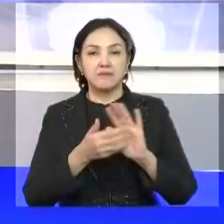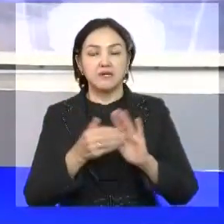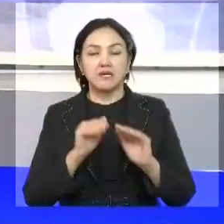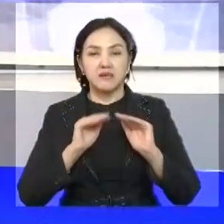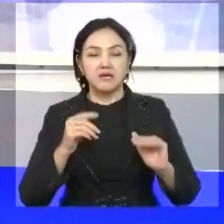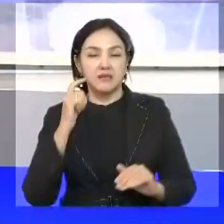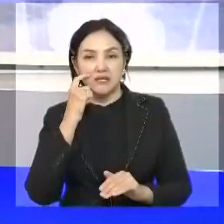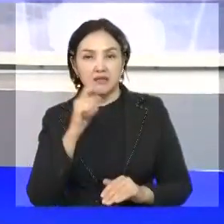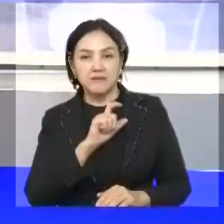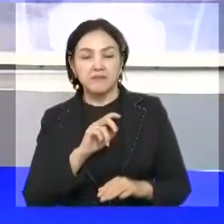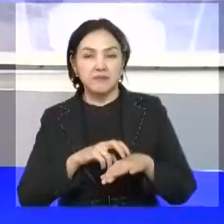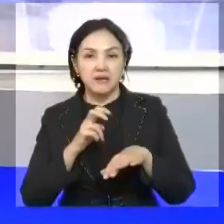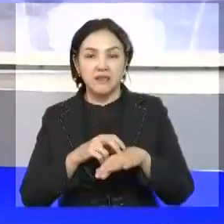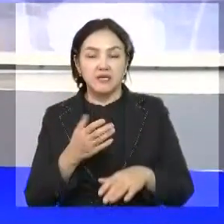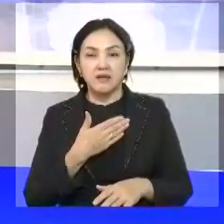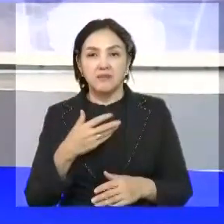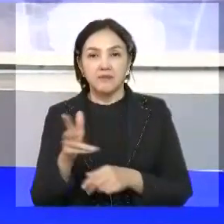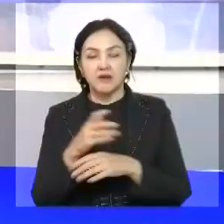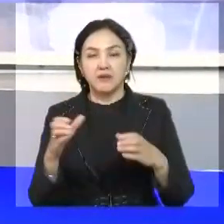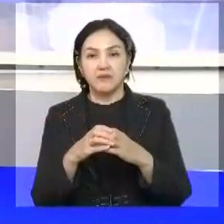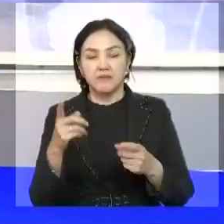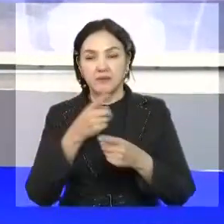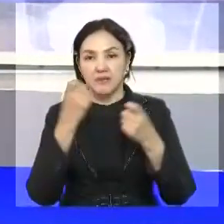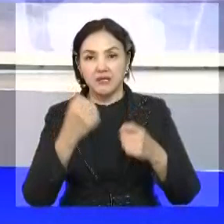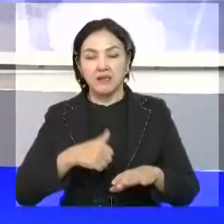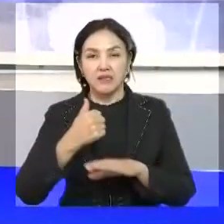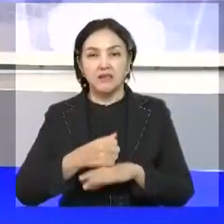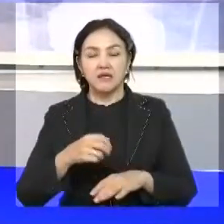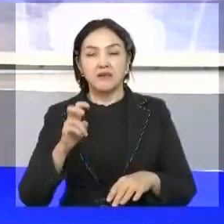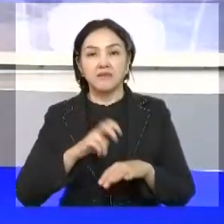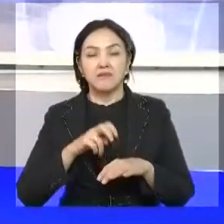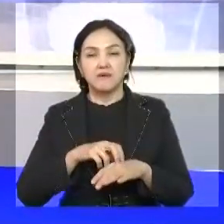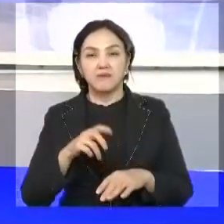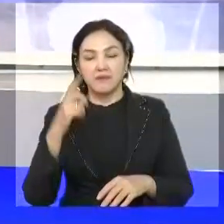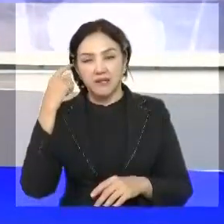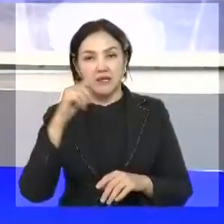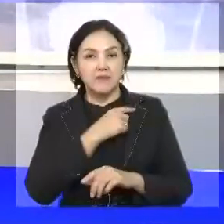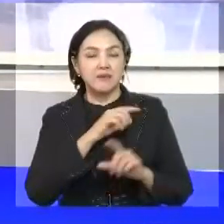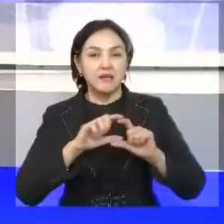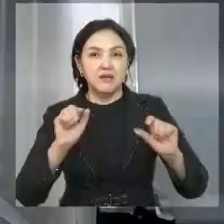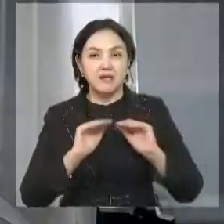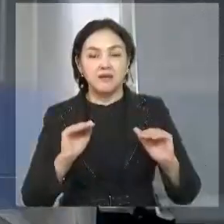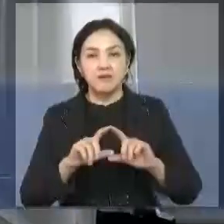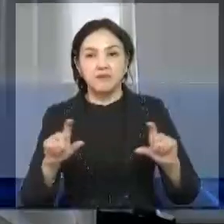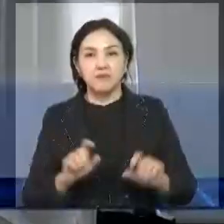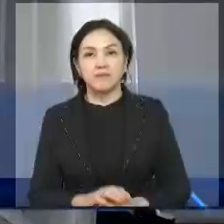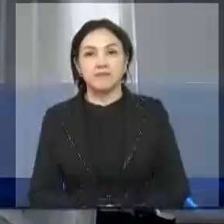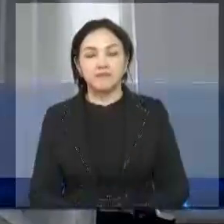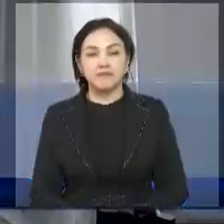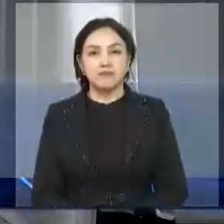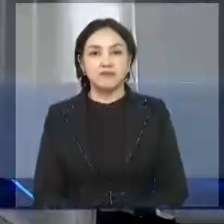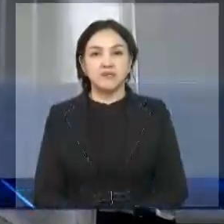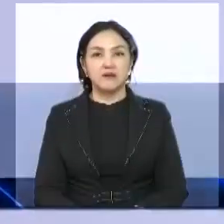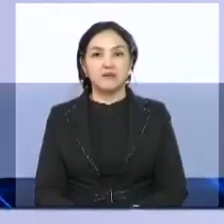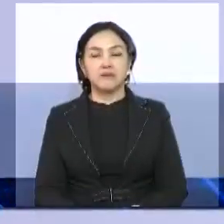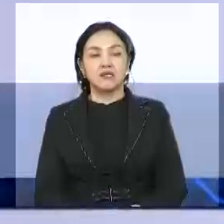детских стоматологов об этом в нашей съёмочной группе сообщил главный врач детского медицинского учреждения оказание